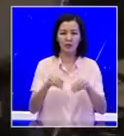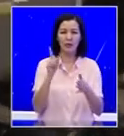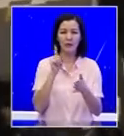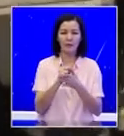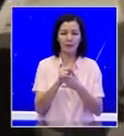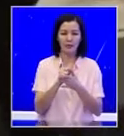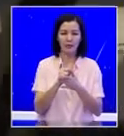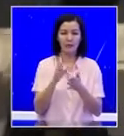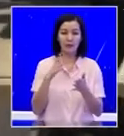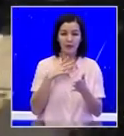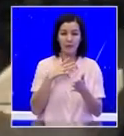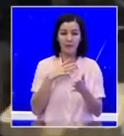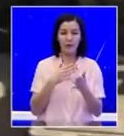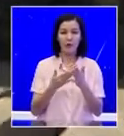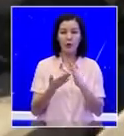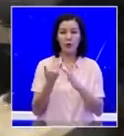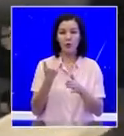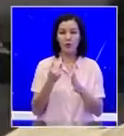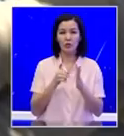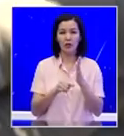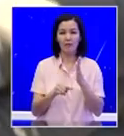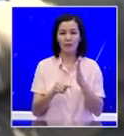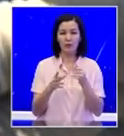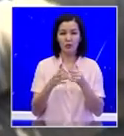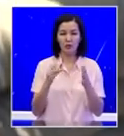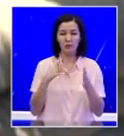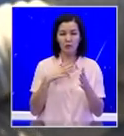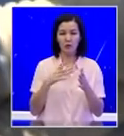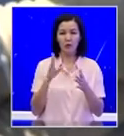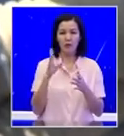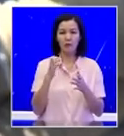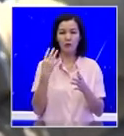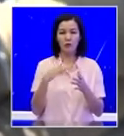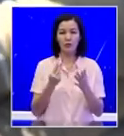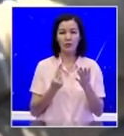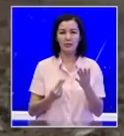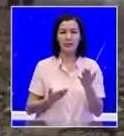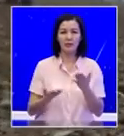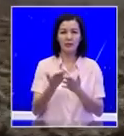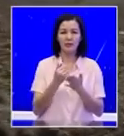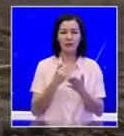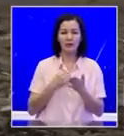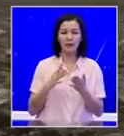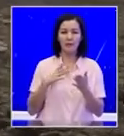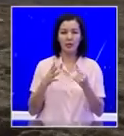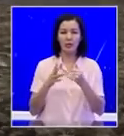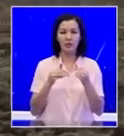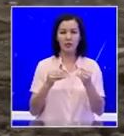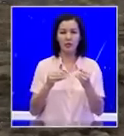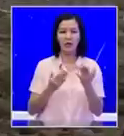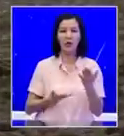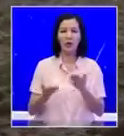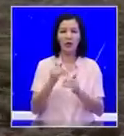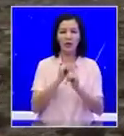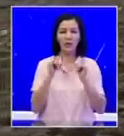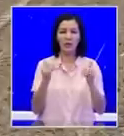міндеттем алыпты. Өткен жылы 60-тың айналасында тын 540 центнерден өнім алған еді. Биыл алқабында түсімділігінде